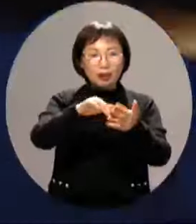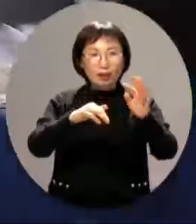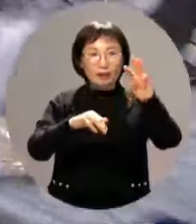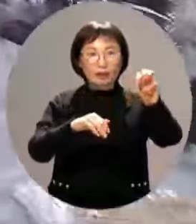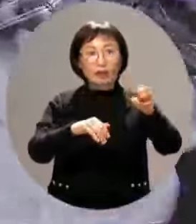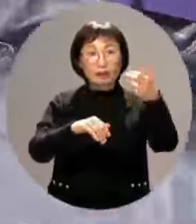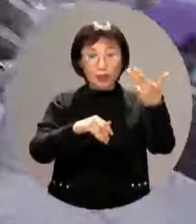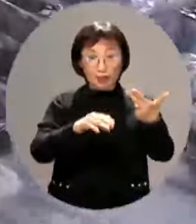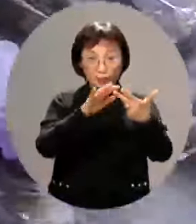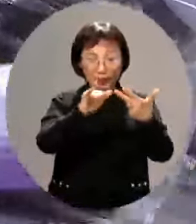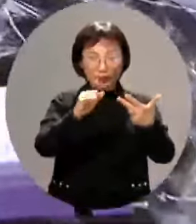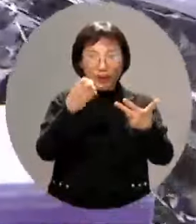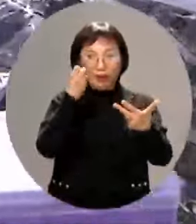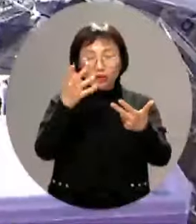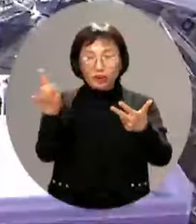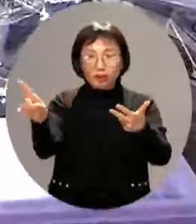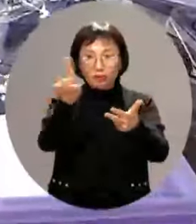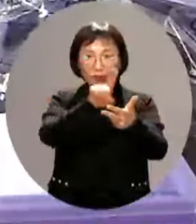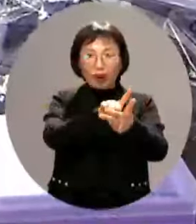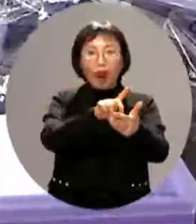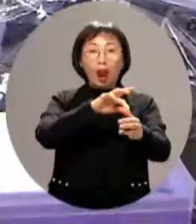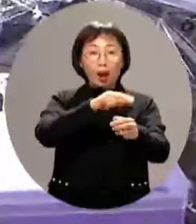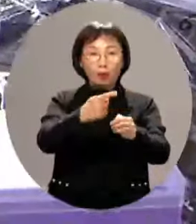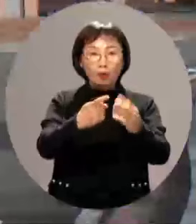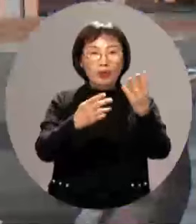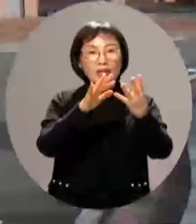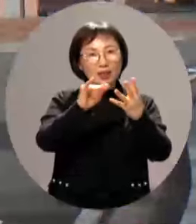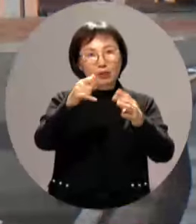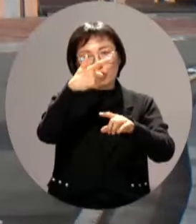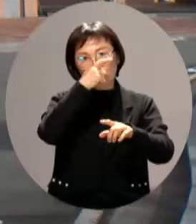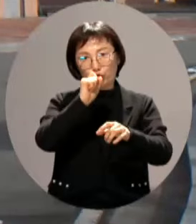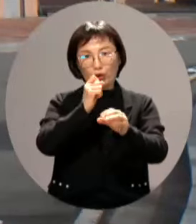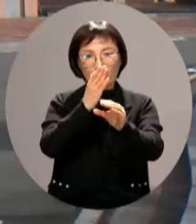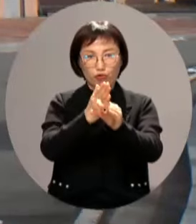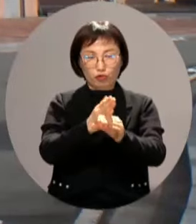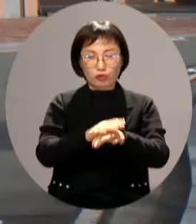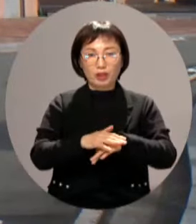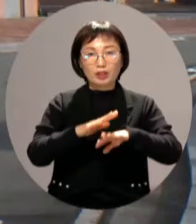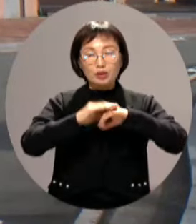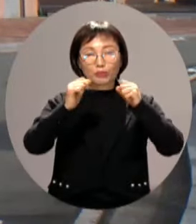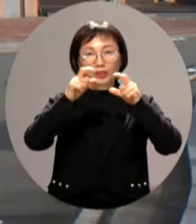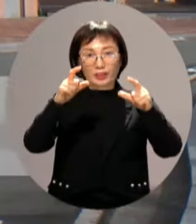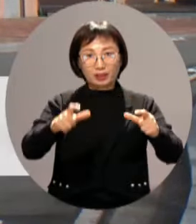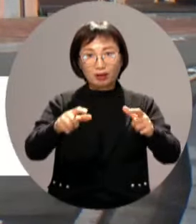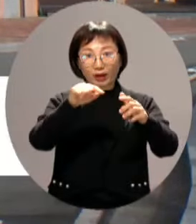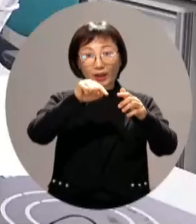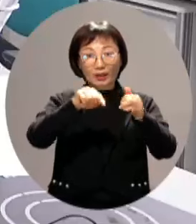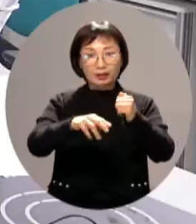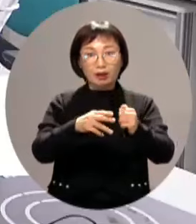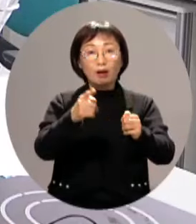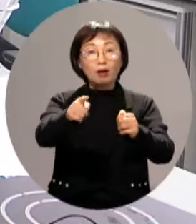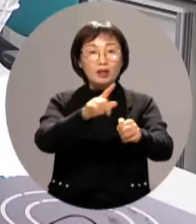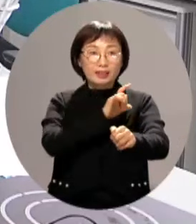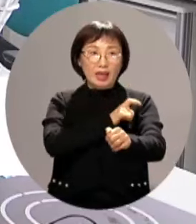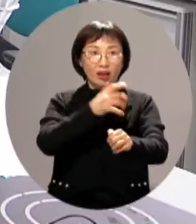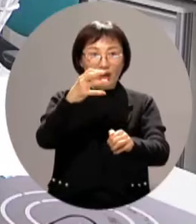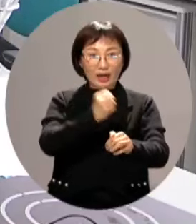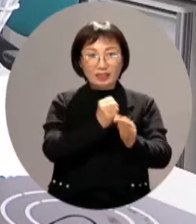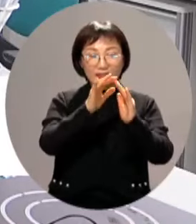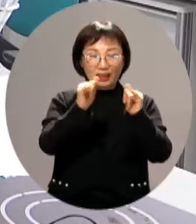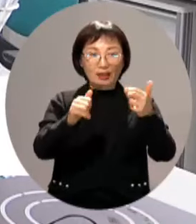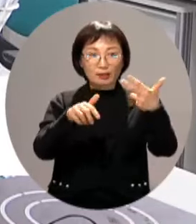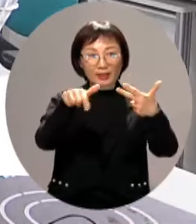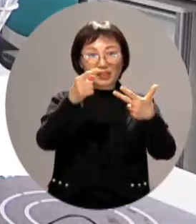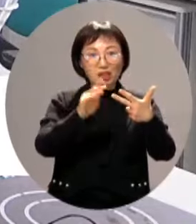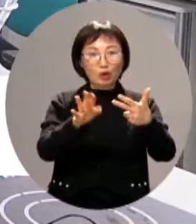수의사 1명을 신규 임용하고도 4명이나 부족한 상황입니다. 전라북도가 지난달 수의사 자격을 가진 7급